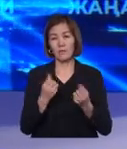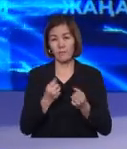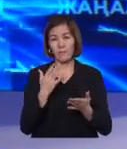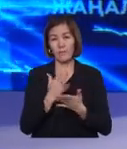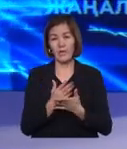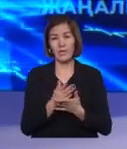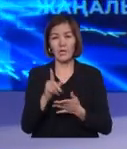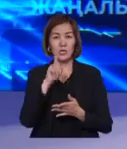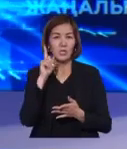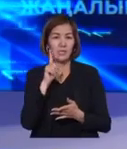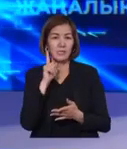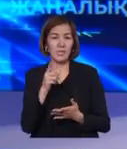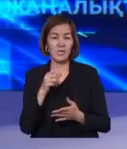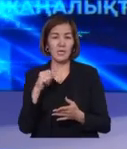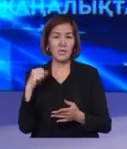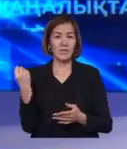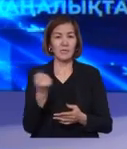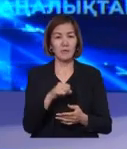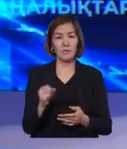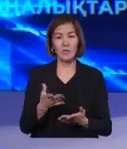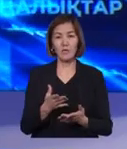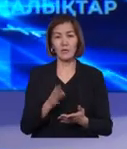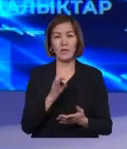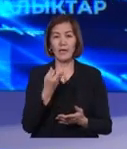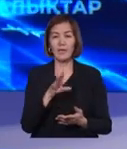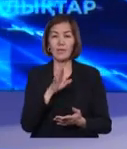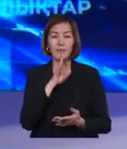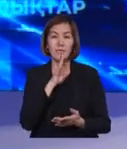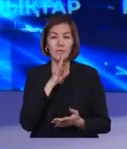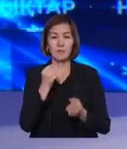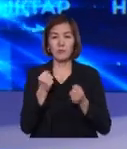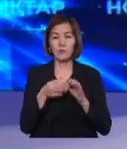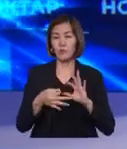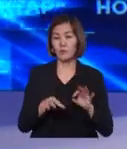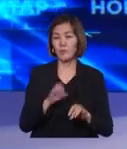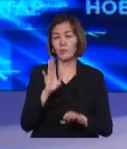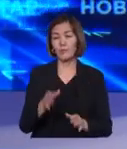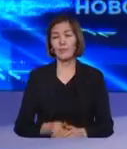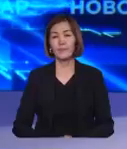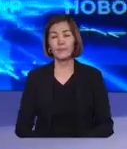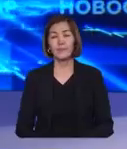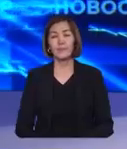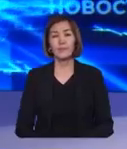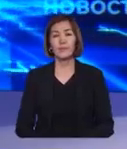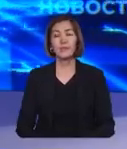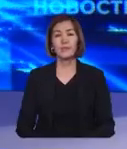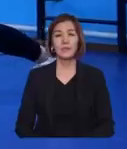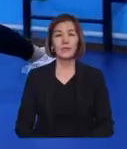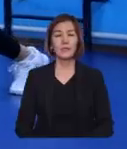дені жас, бірі семсерлесуден ел намысын қорғайтын Әйгерім Сарыбай. Спортшы туралы толығырақ сюжеттен көріңіз.